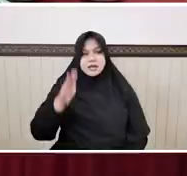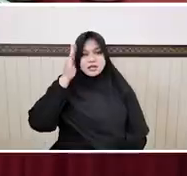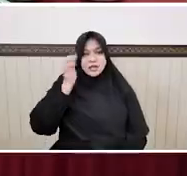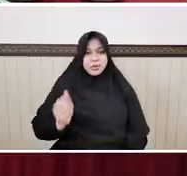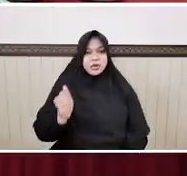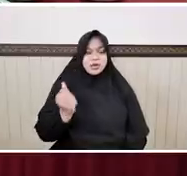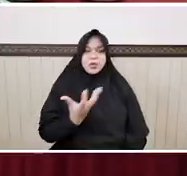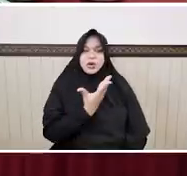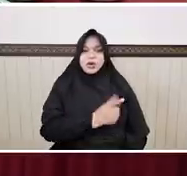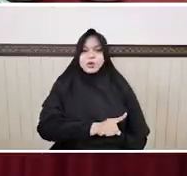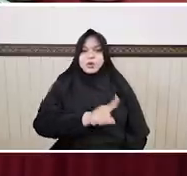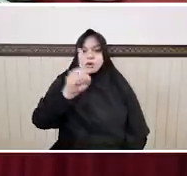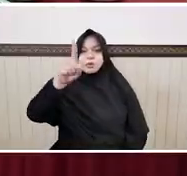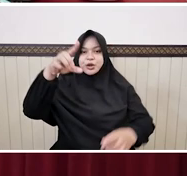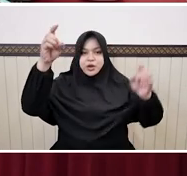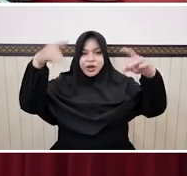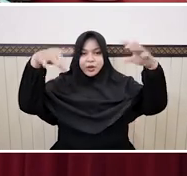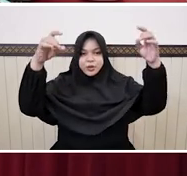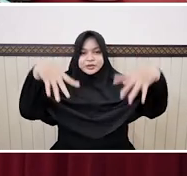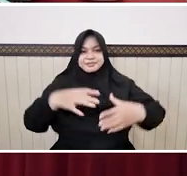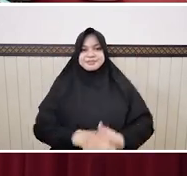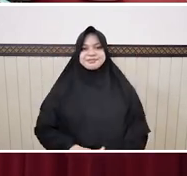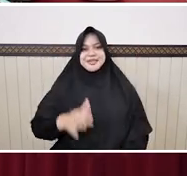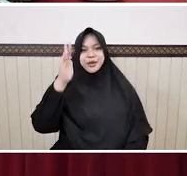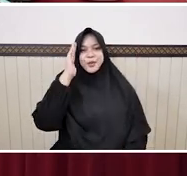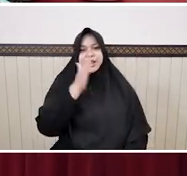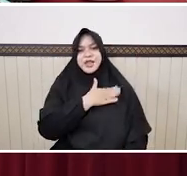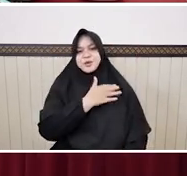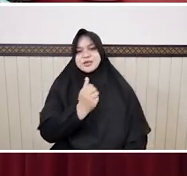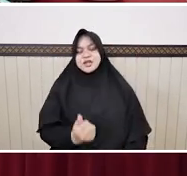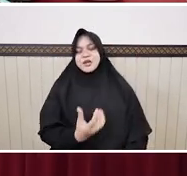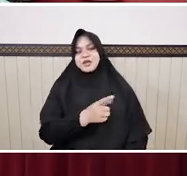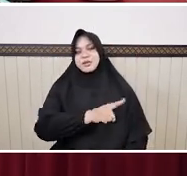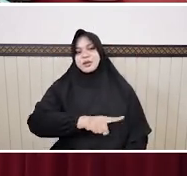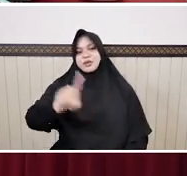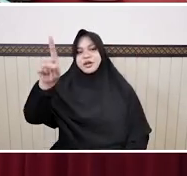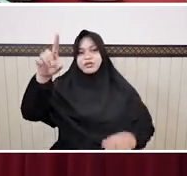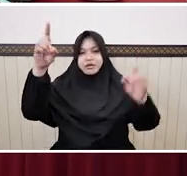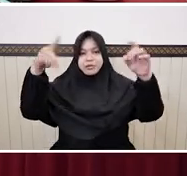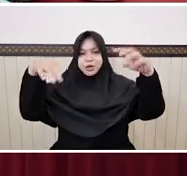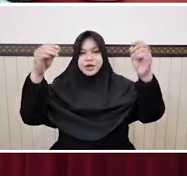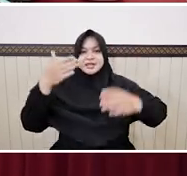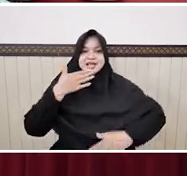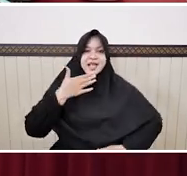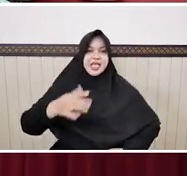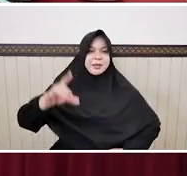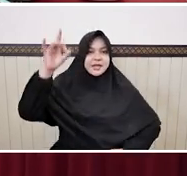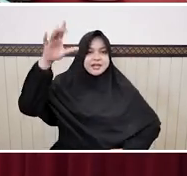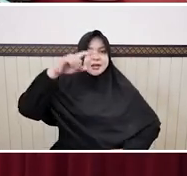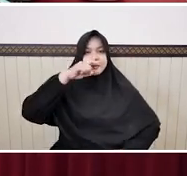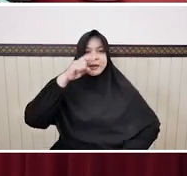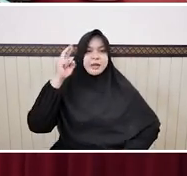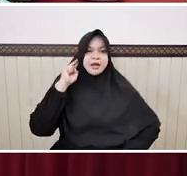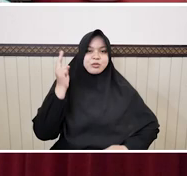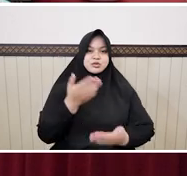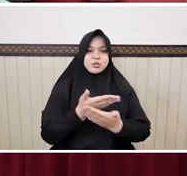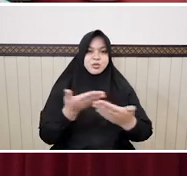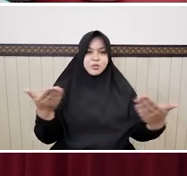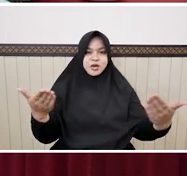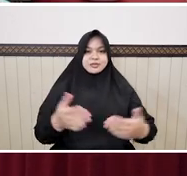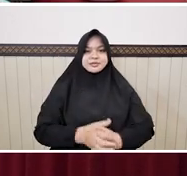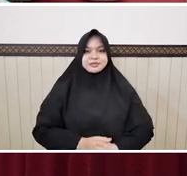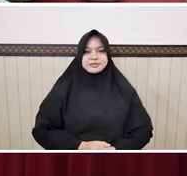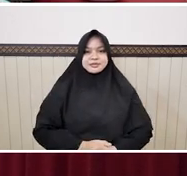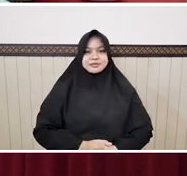assalamualaikum warahmatullahi wabarakatuh Waalaikumsalam Selamat siang Bapak Ibu semua